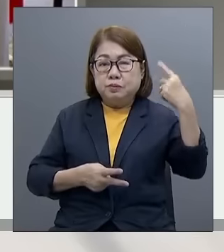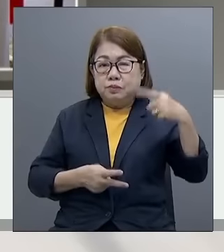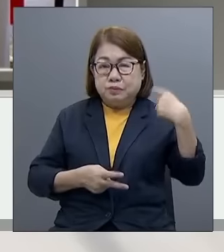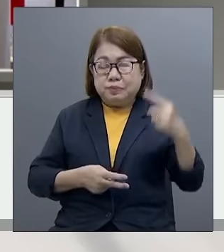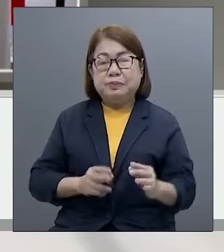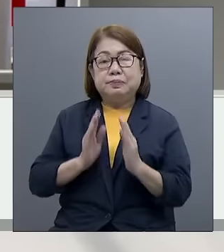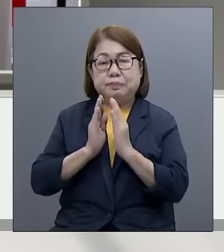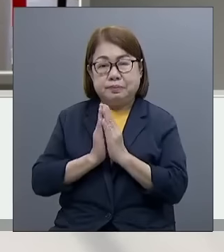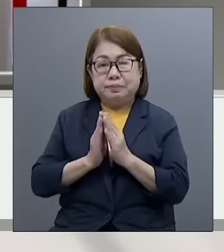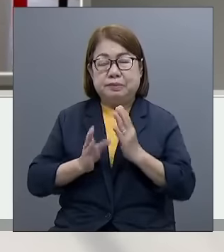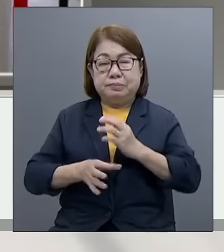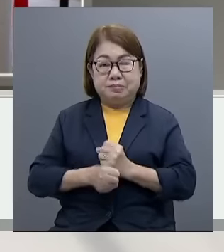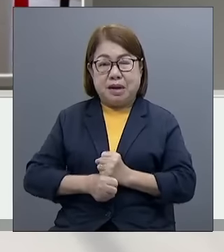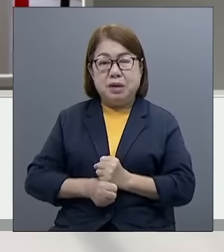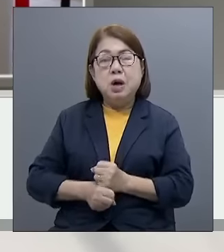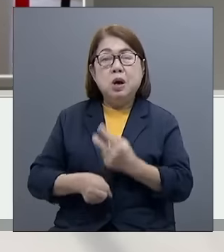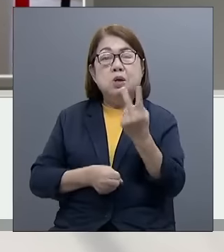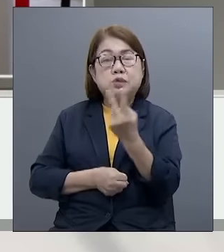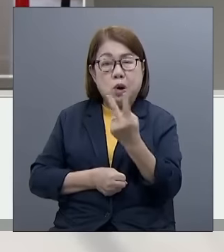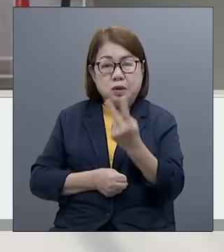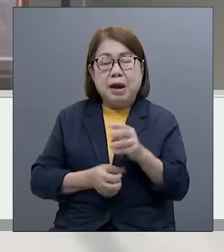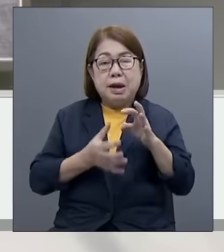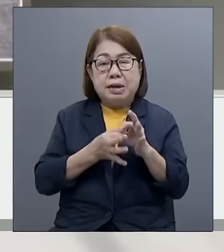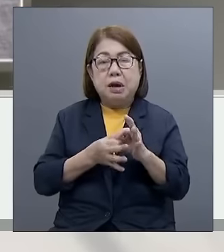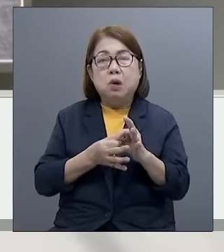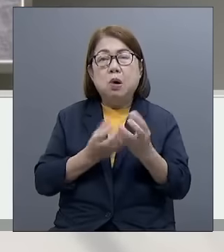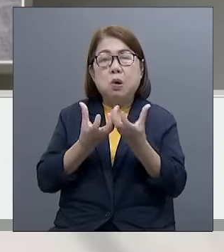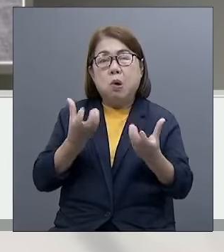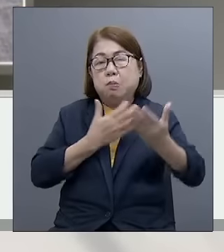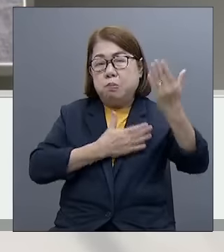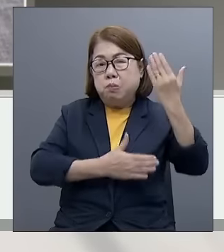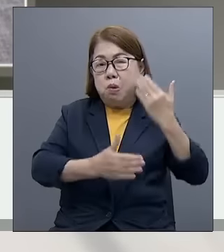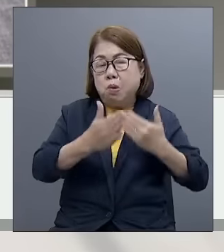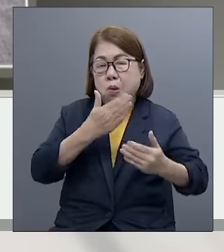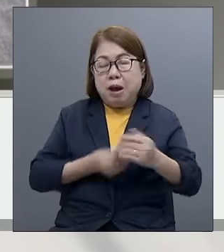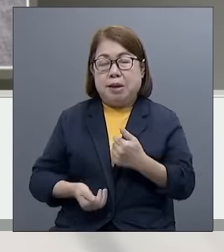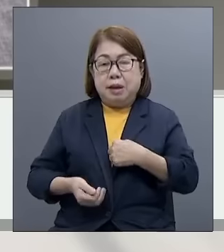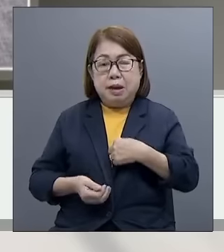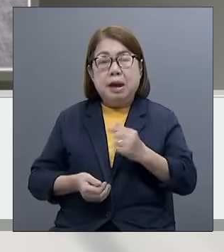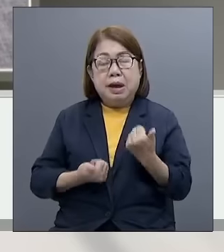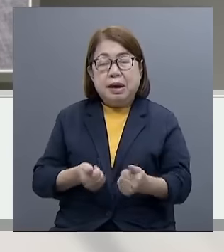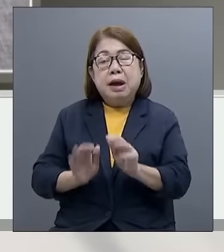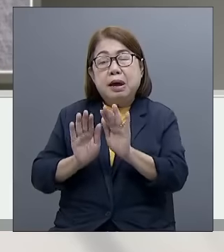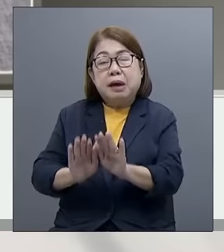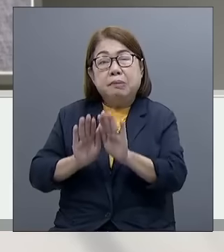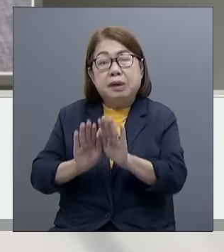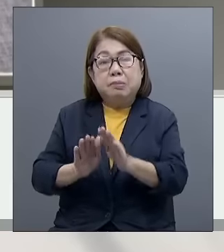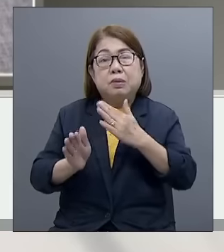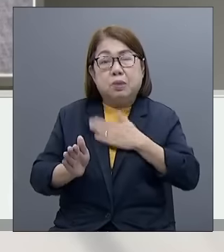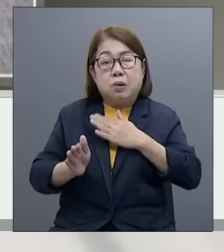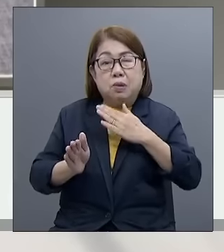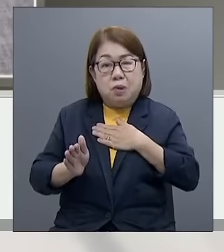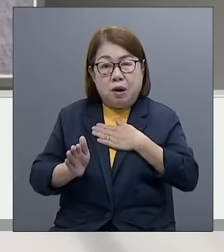ทั้ง 2ชิ้นนี้นะคะเป็นส่วนหนึ่งของโบราณวัตถุที่ถูกถอดออกจากบัญชีของพิพิธภัณฑ์ที่อัยการเขต